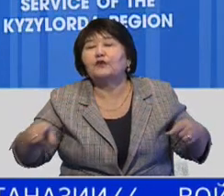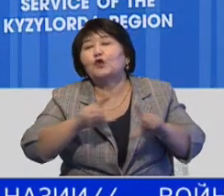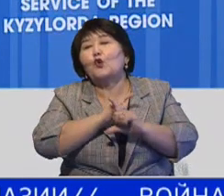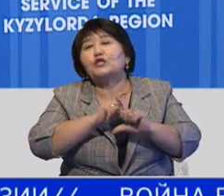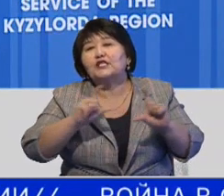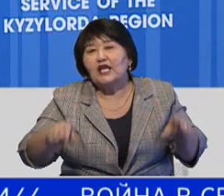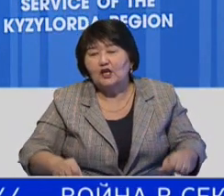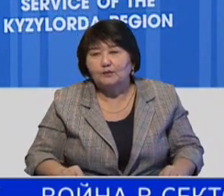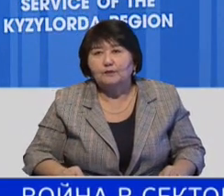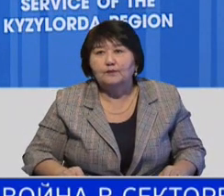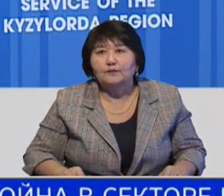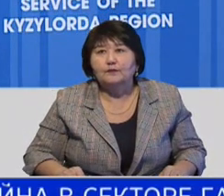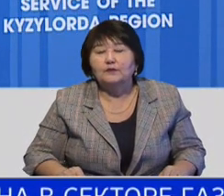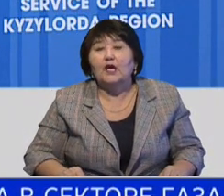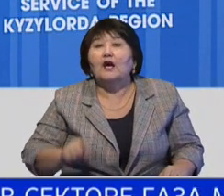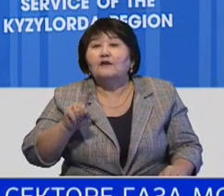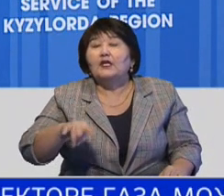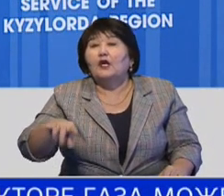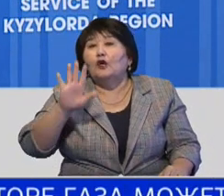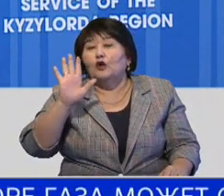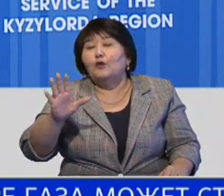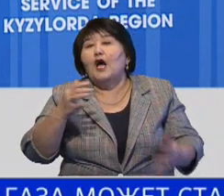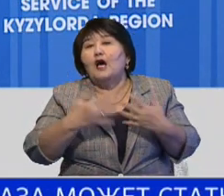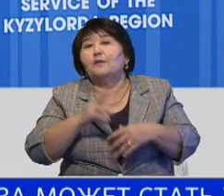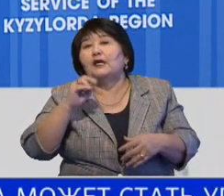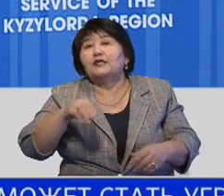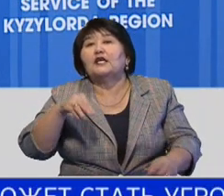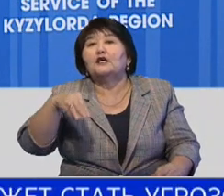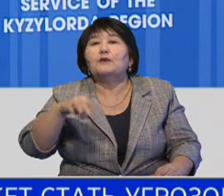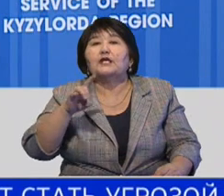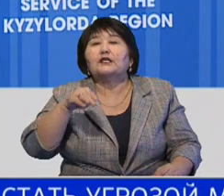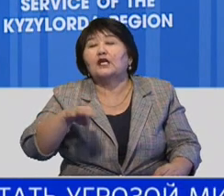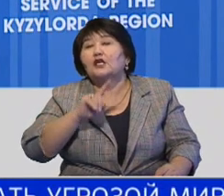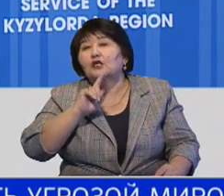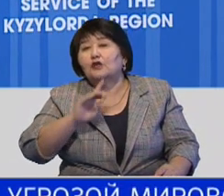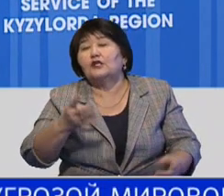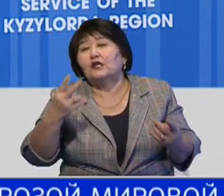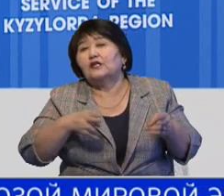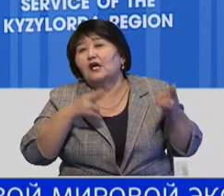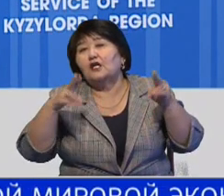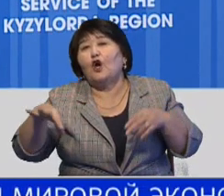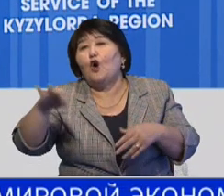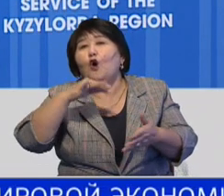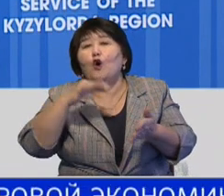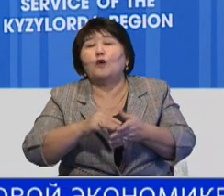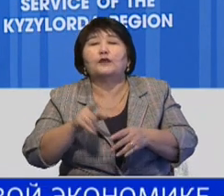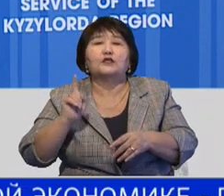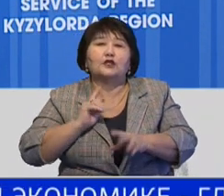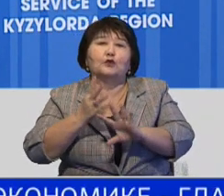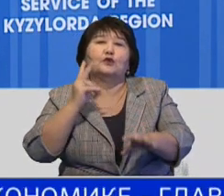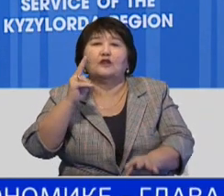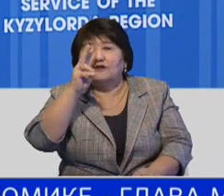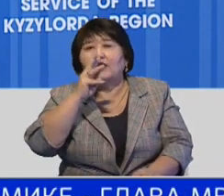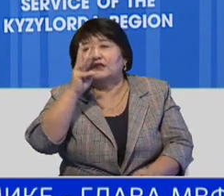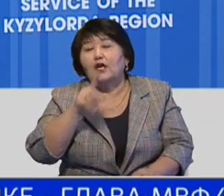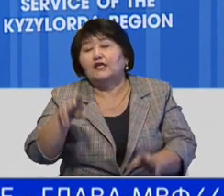учреждения кмрт в этих районах будут аппараты КТ МРТ не нужно будет ехать в областной центр ждать очереди по 2-3 месяца